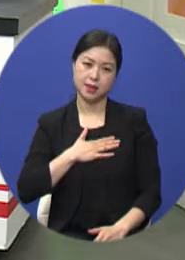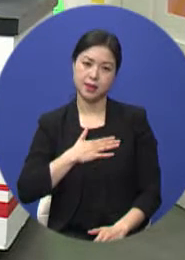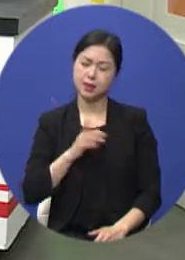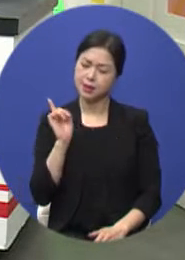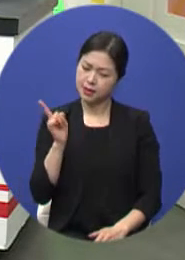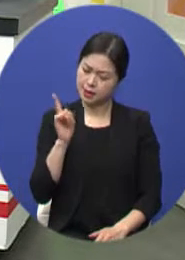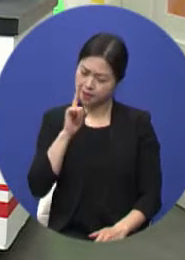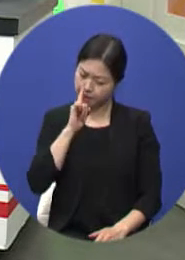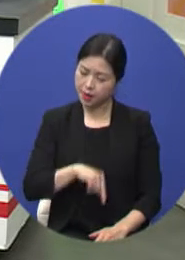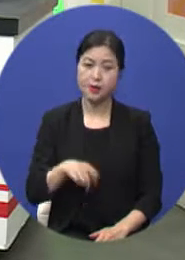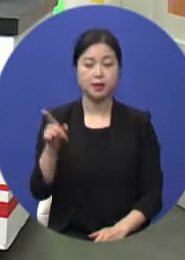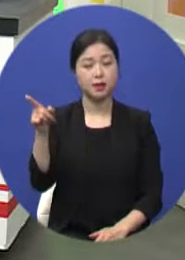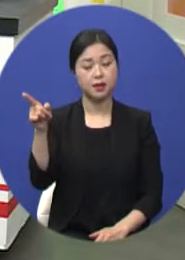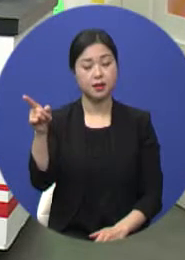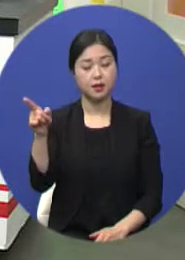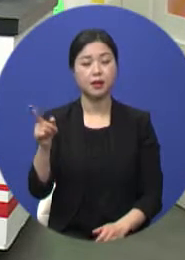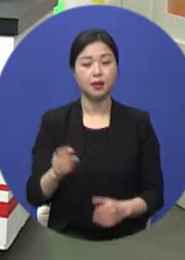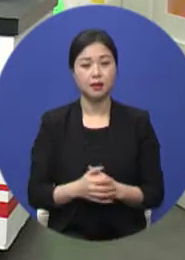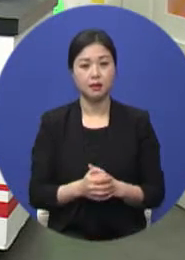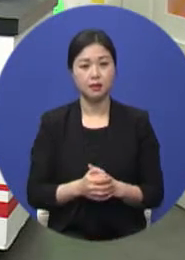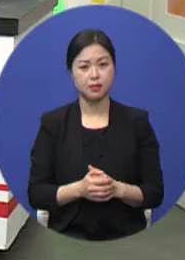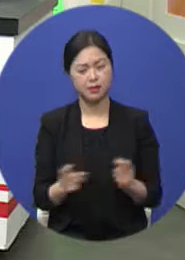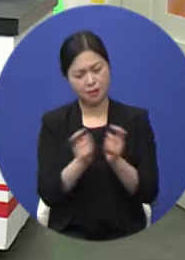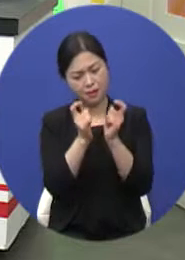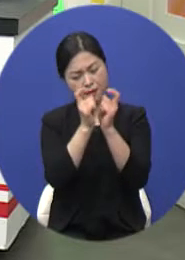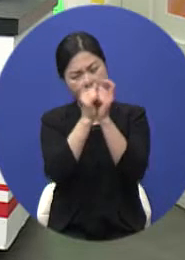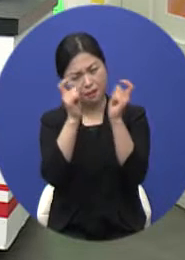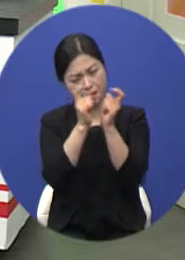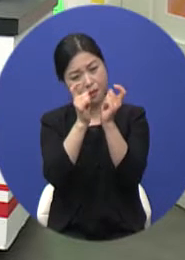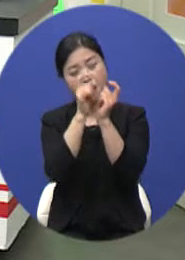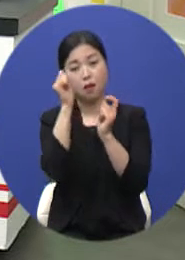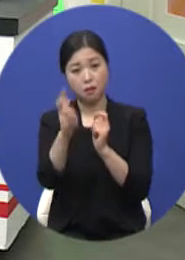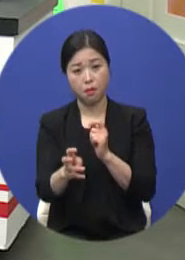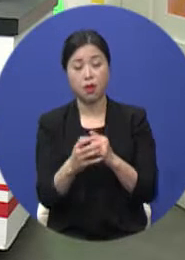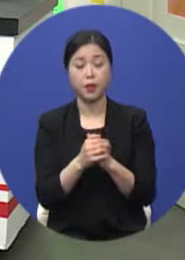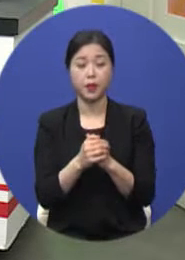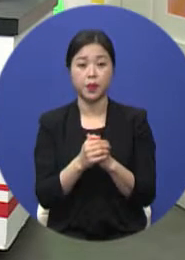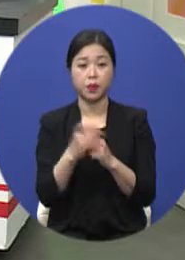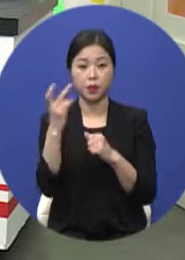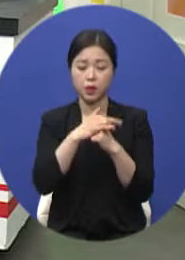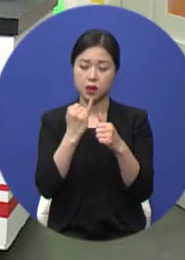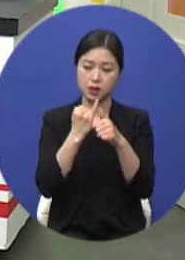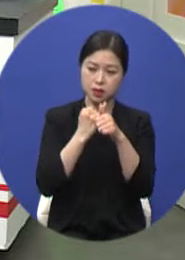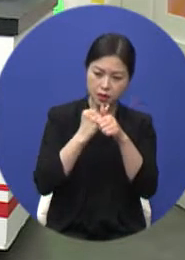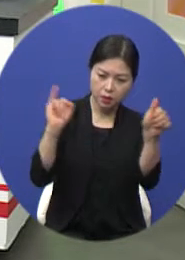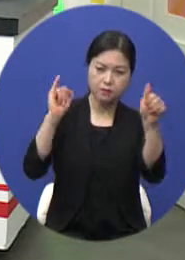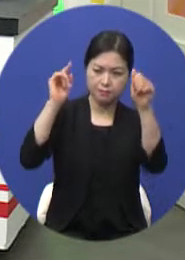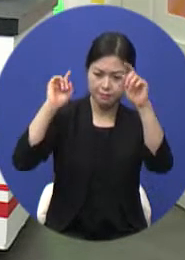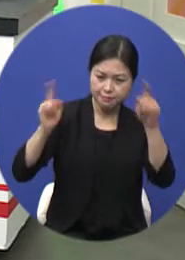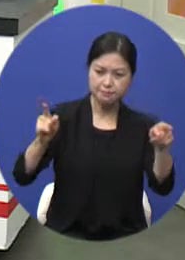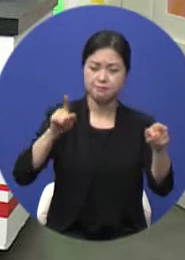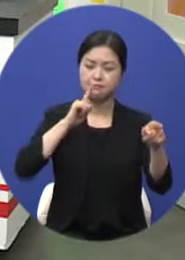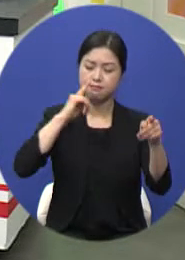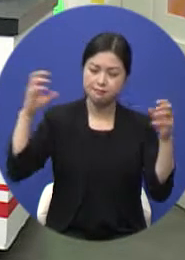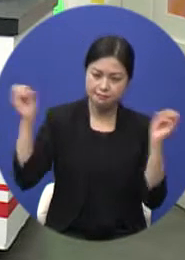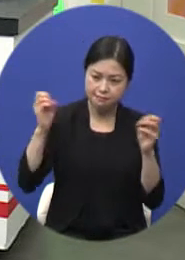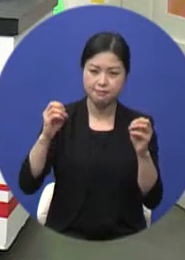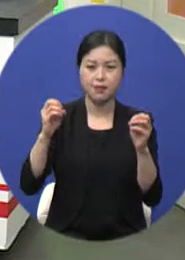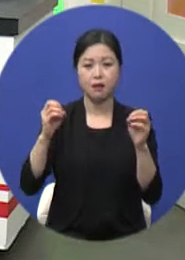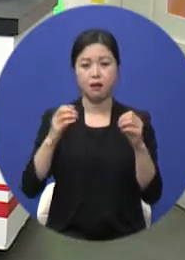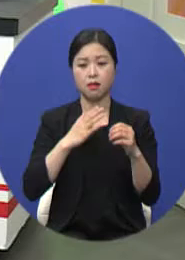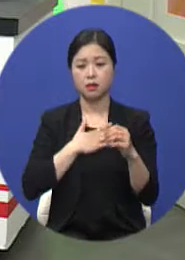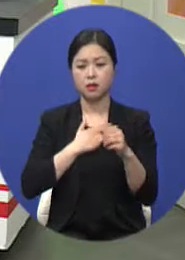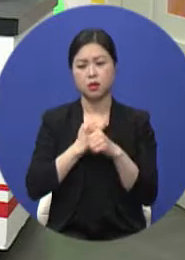나쁜 남편이구나. 그래서, 네, 그래서 이제 많이 싸우기도 하고 심지어는 이제 이혼까지 얘기가 지금 나와가지고 사실 저는